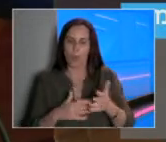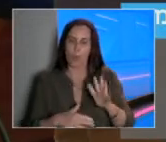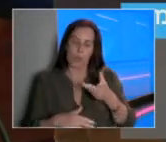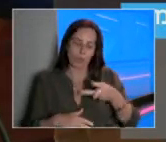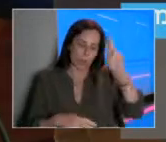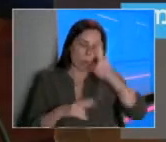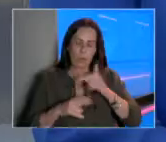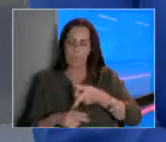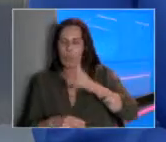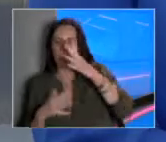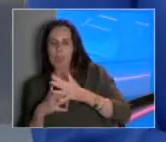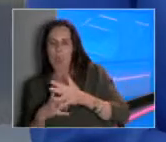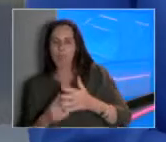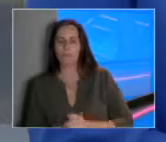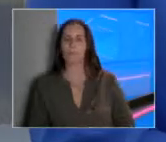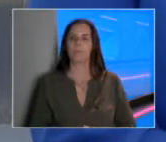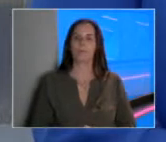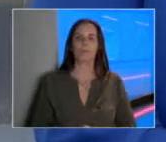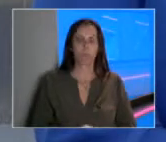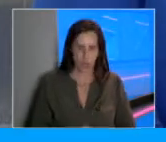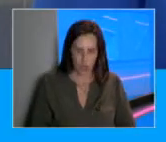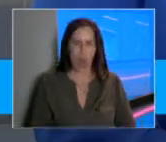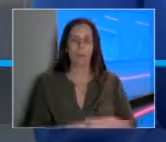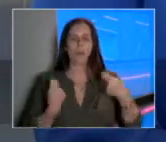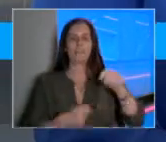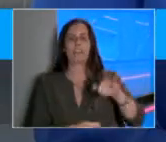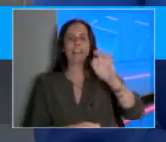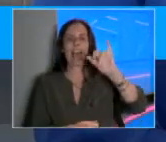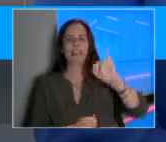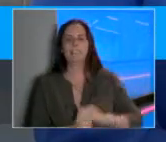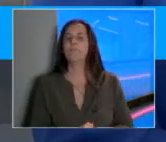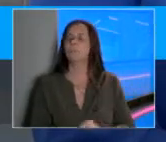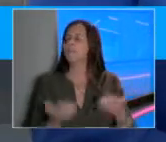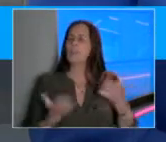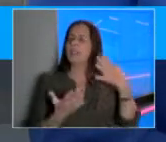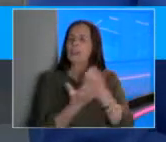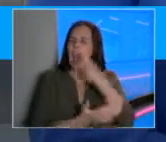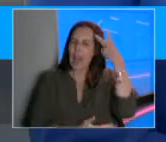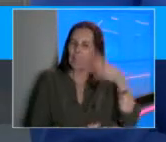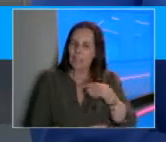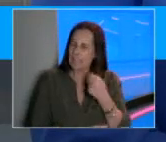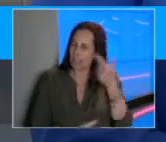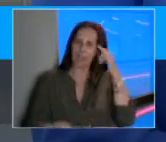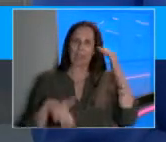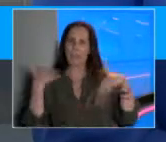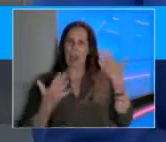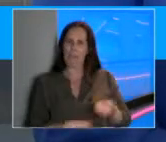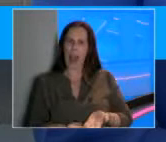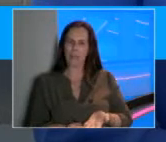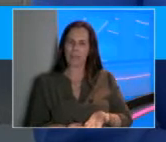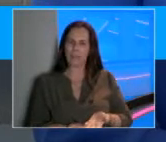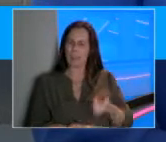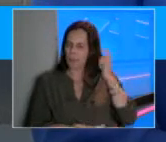יותר חולים, נצטרך יותר בדיקות. כן, אז אנחנו אומרים שוב שלום לחברת הכנסת פלוסקוב. אז מה הצלחת להבין? כי אני קצת התבלבלתי.